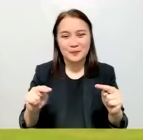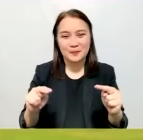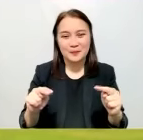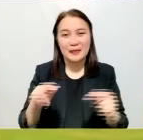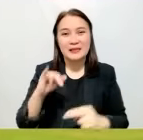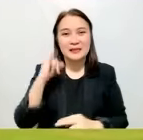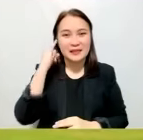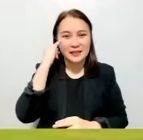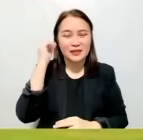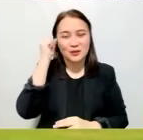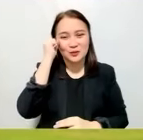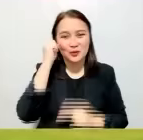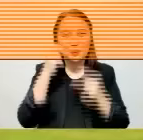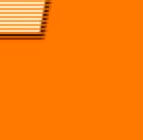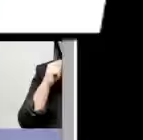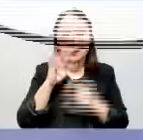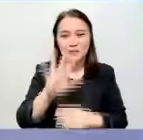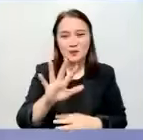Suyu, News 5.